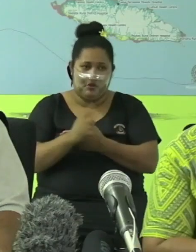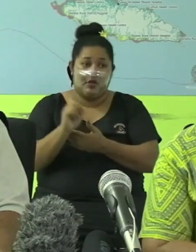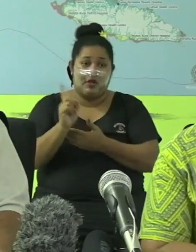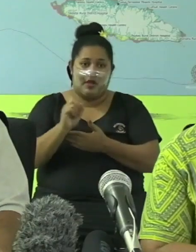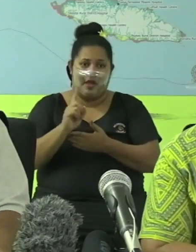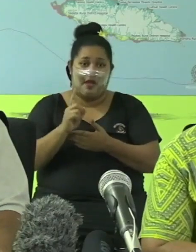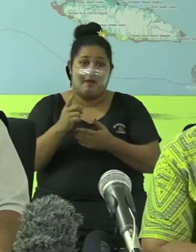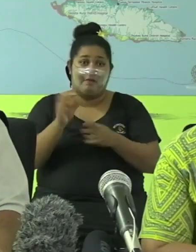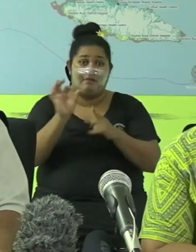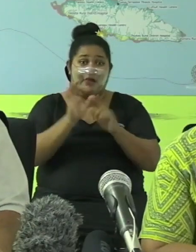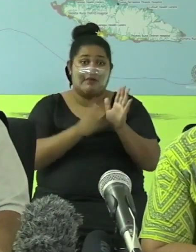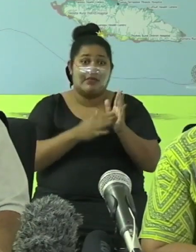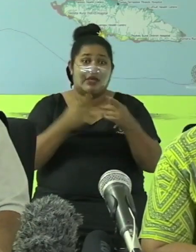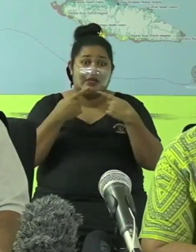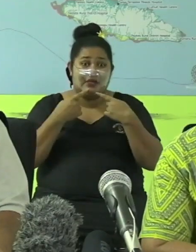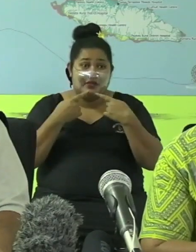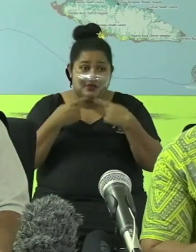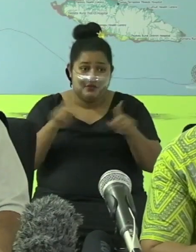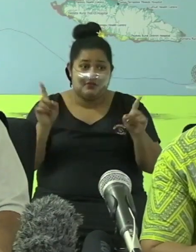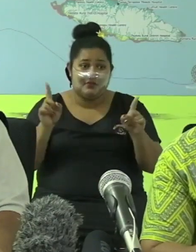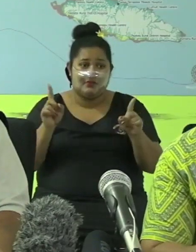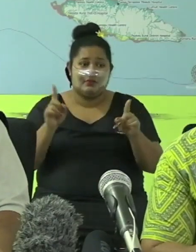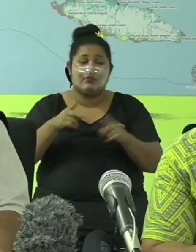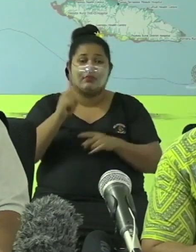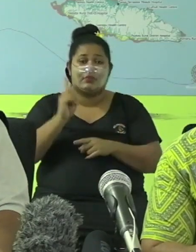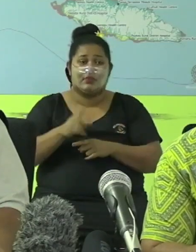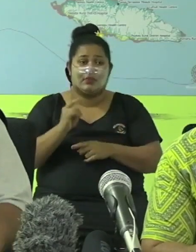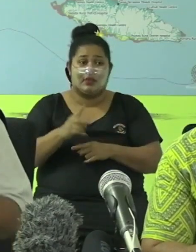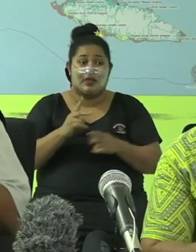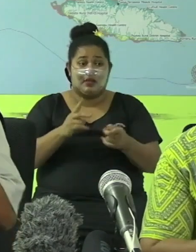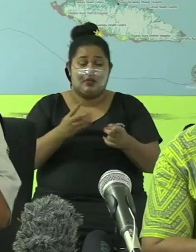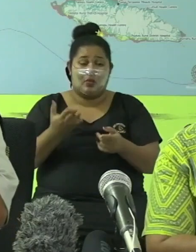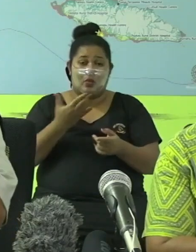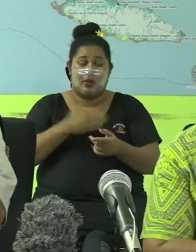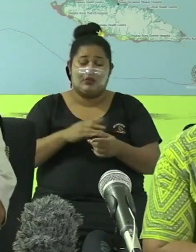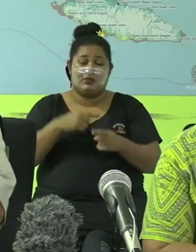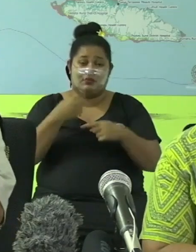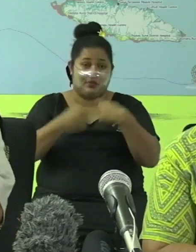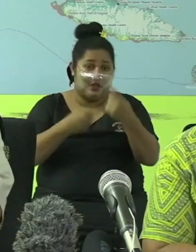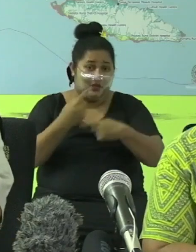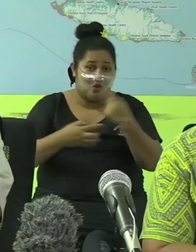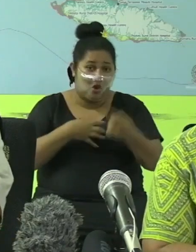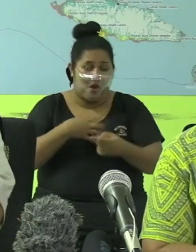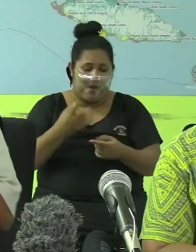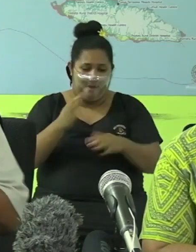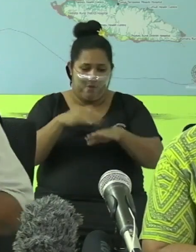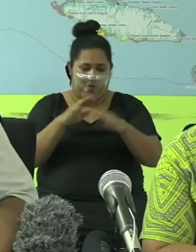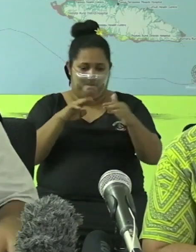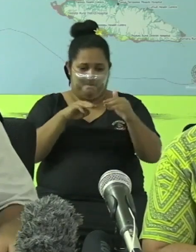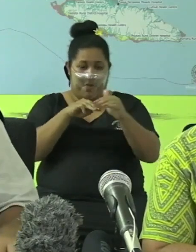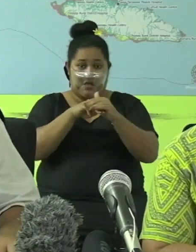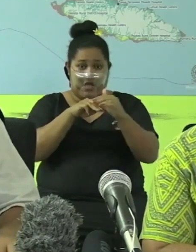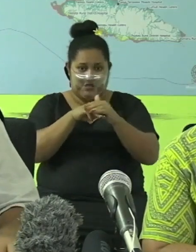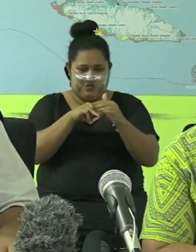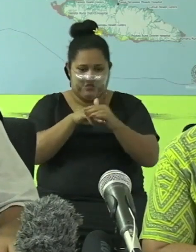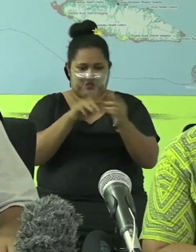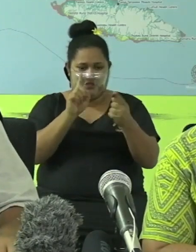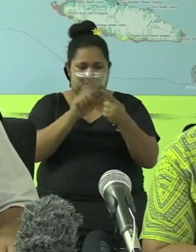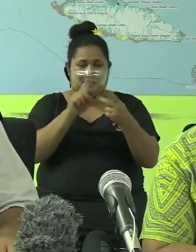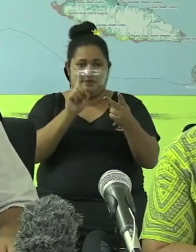peo na sauno i ai palmia ma e toe fioa i eisi tala tūlanga i marketi ia